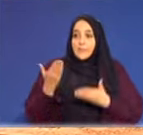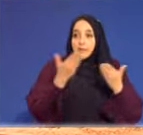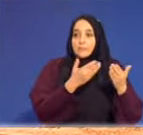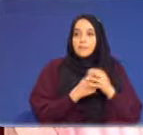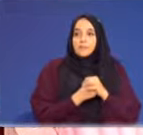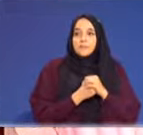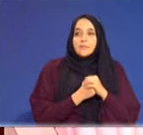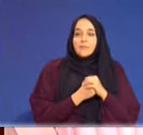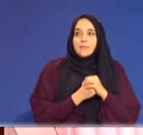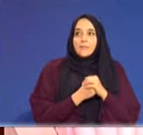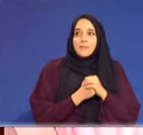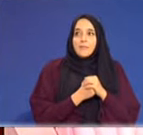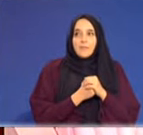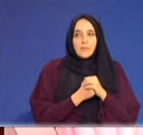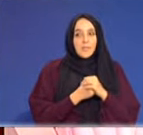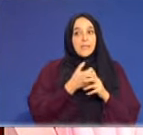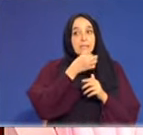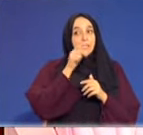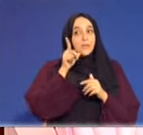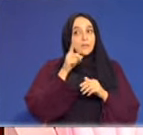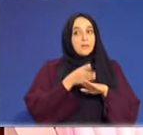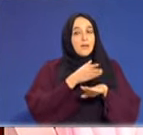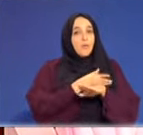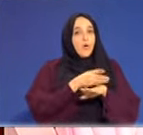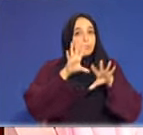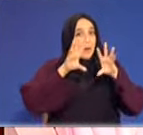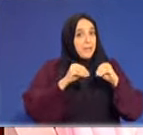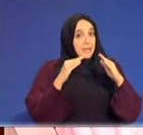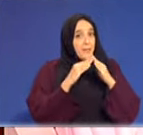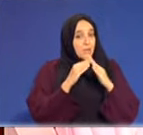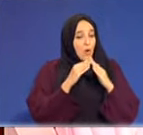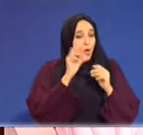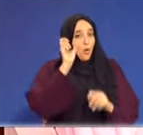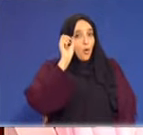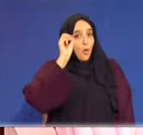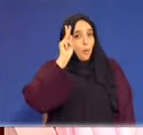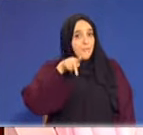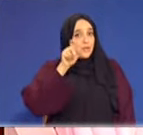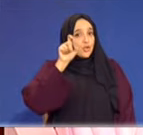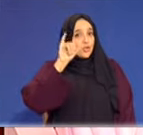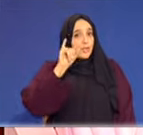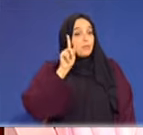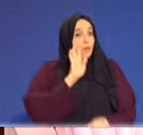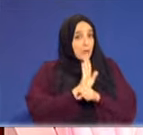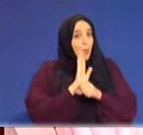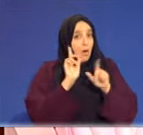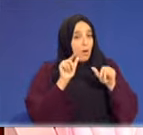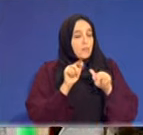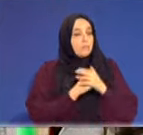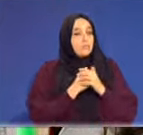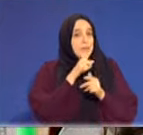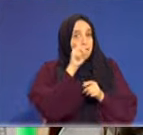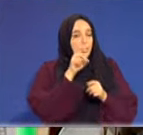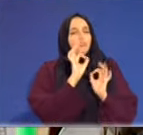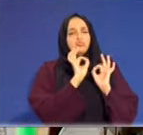طيب الأخت نعيمة، إذا أنتم كنتم تسكنون في هذا المسكن يعني، والشهود يشهدون على ذلك